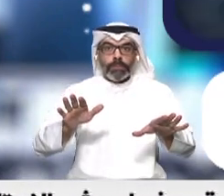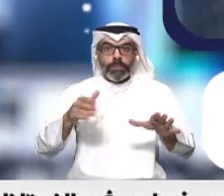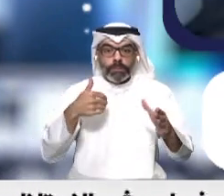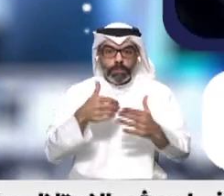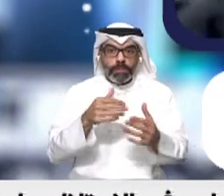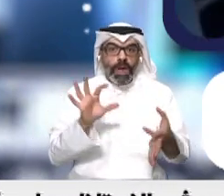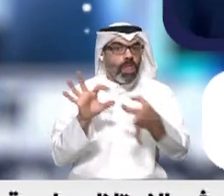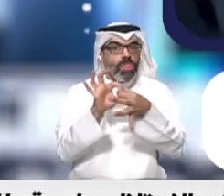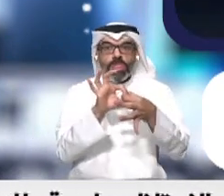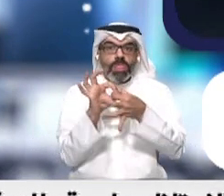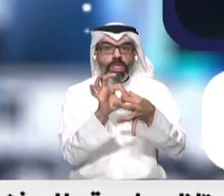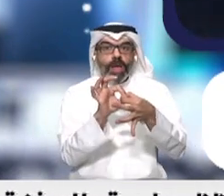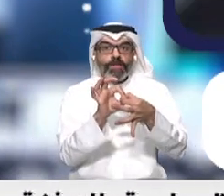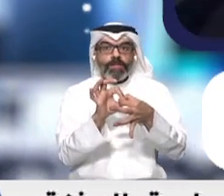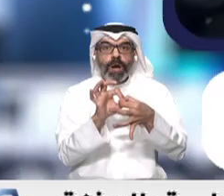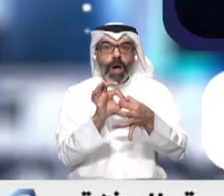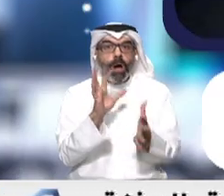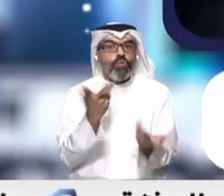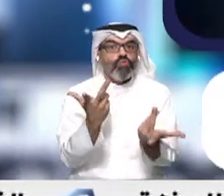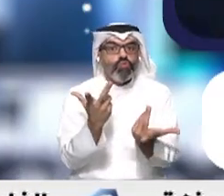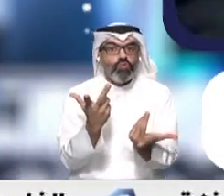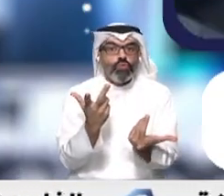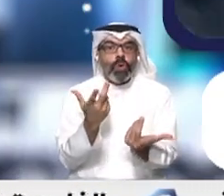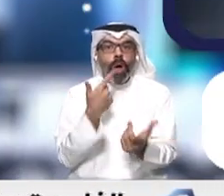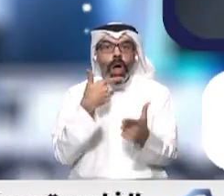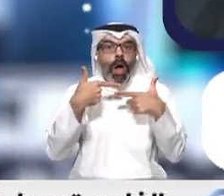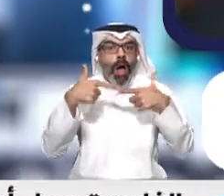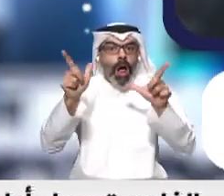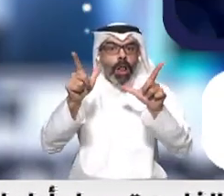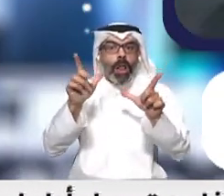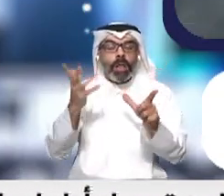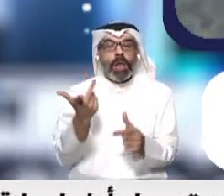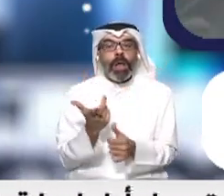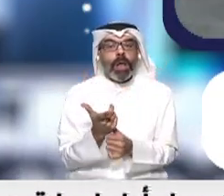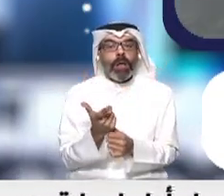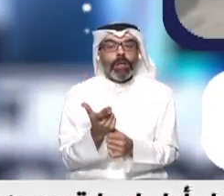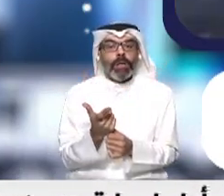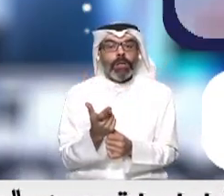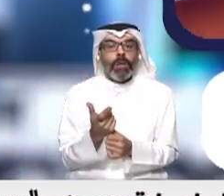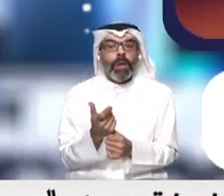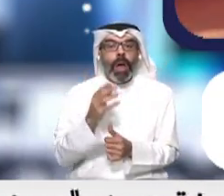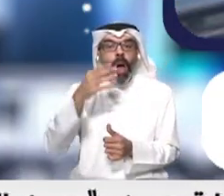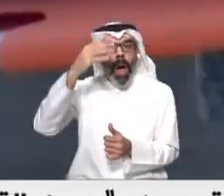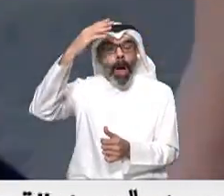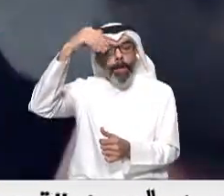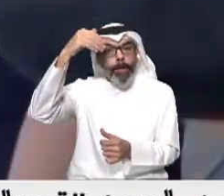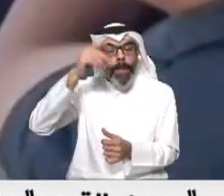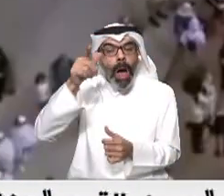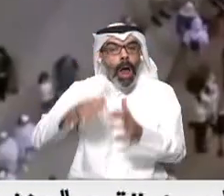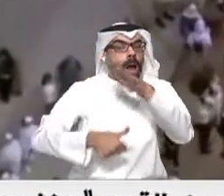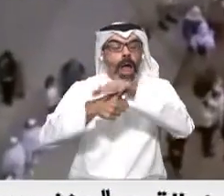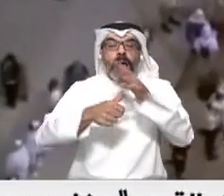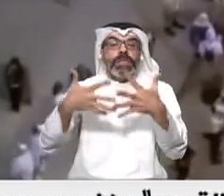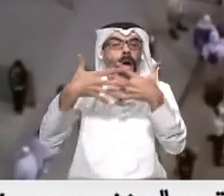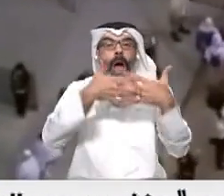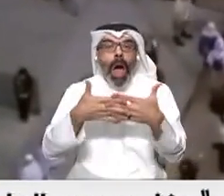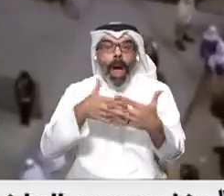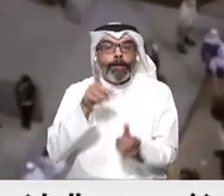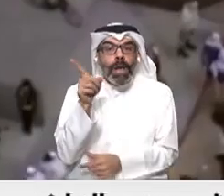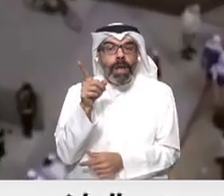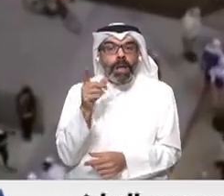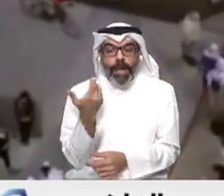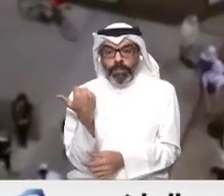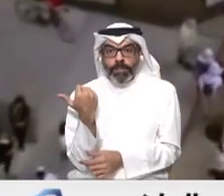أو هذه الصفقة التي أعلنها بايدن في 31 من مايو